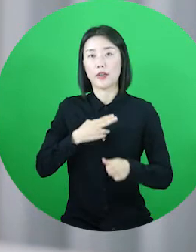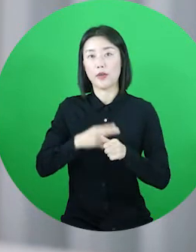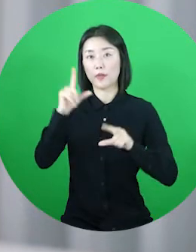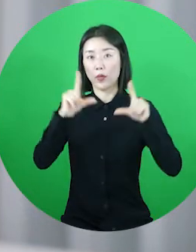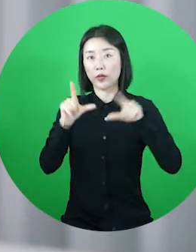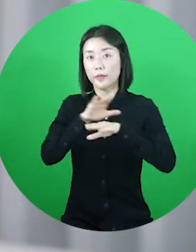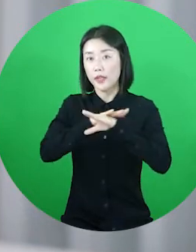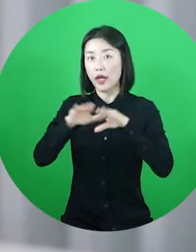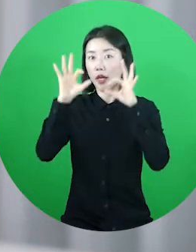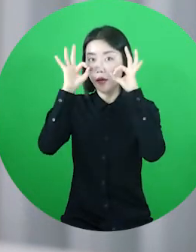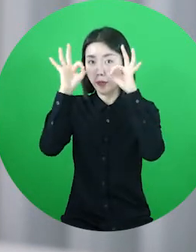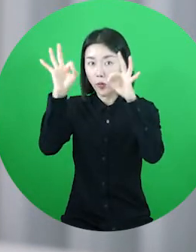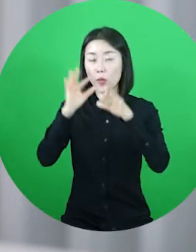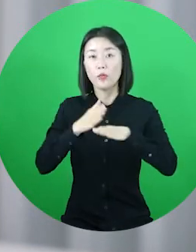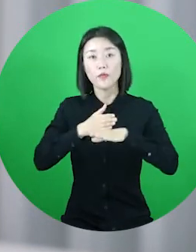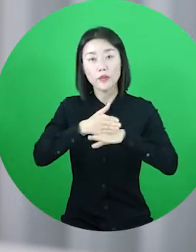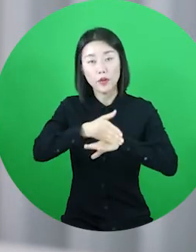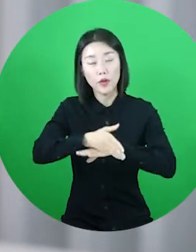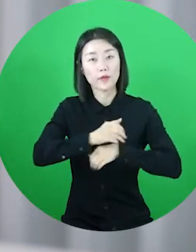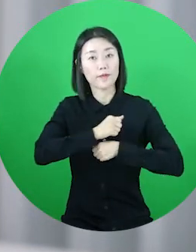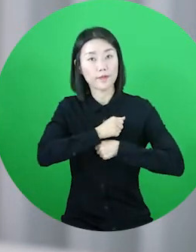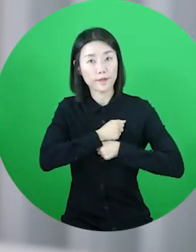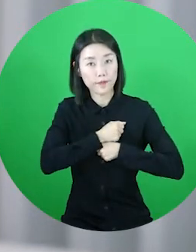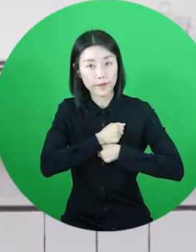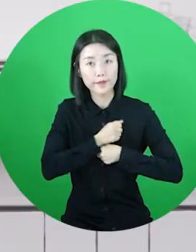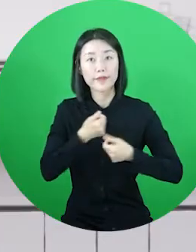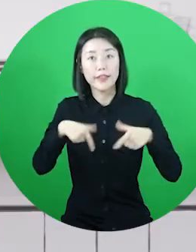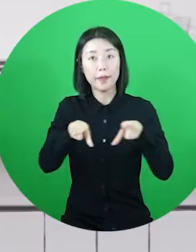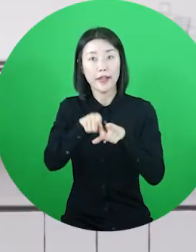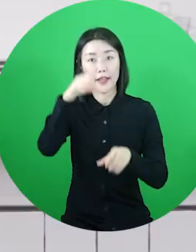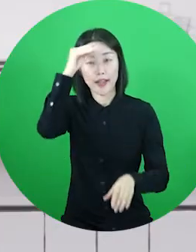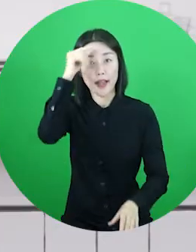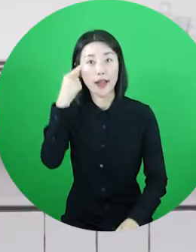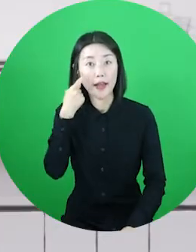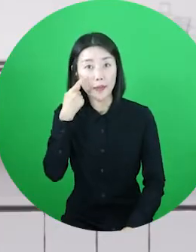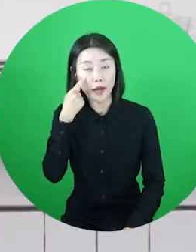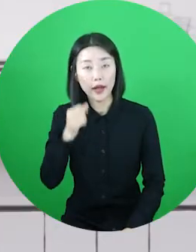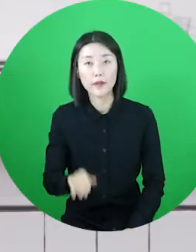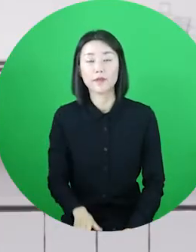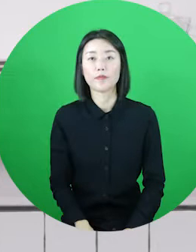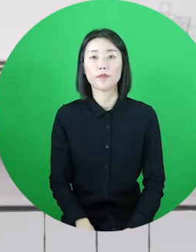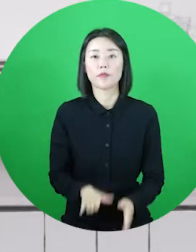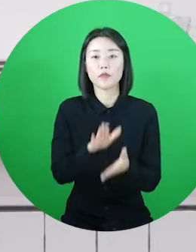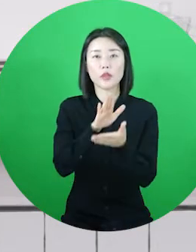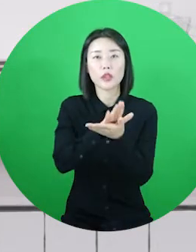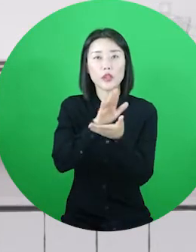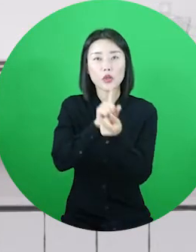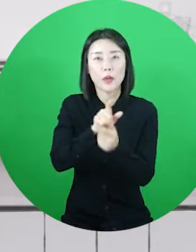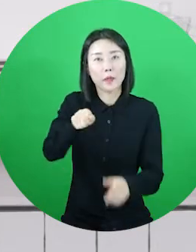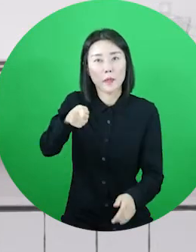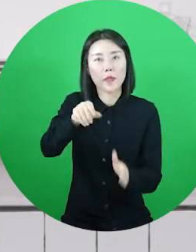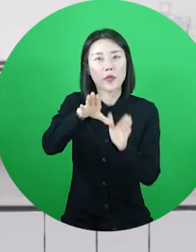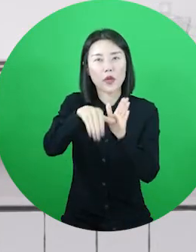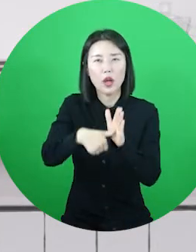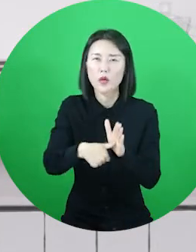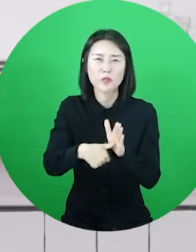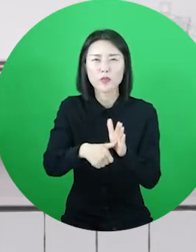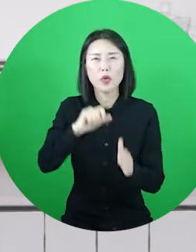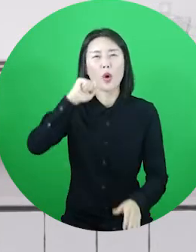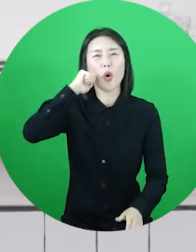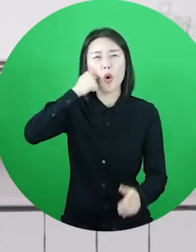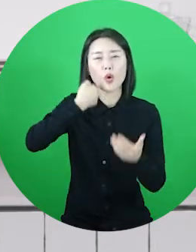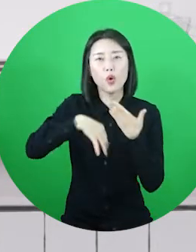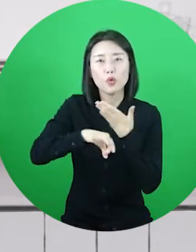보고 천천히 조심해서 같이 해볼게요. 혹시 하면서 어려운 점이 있으면 부모님